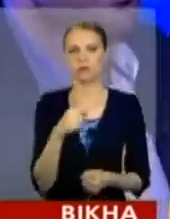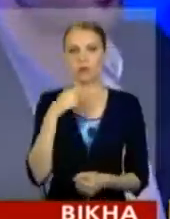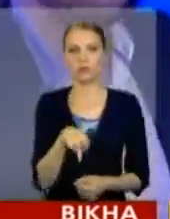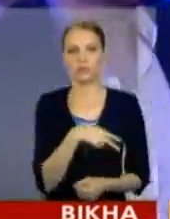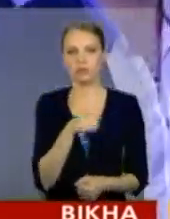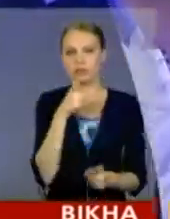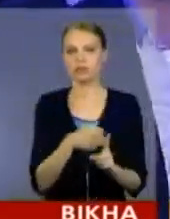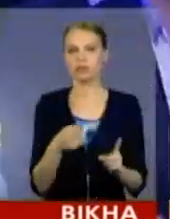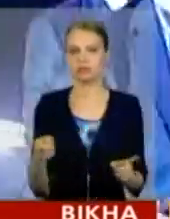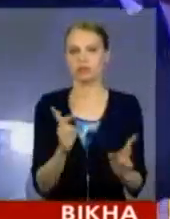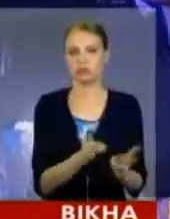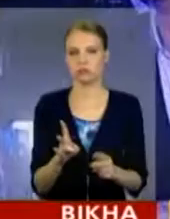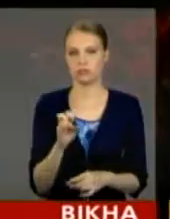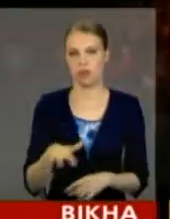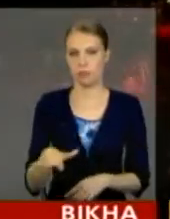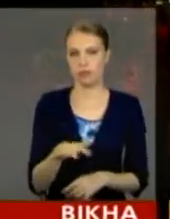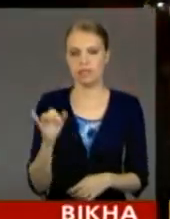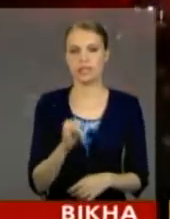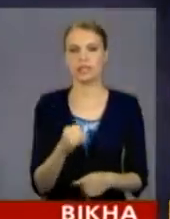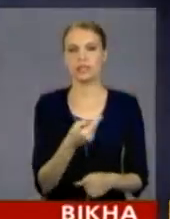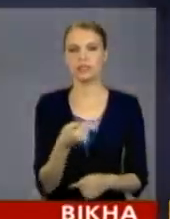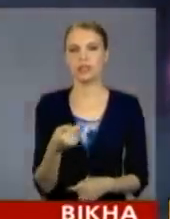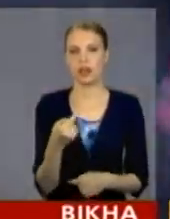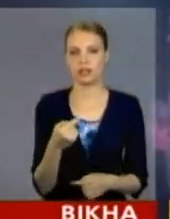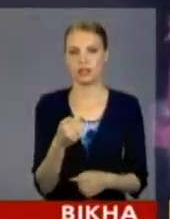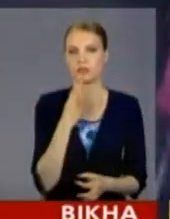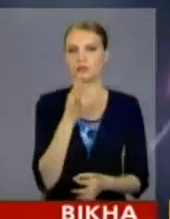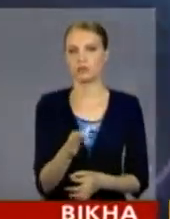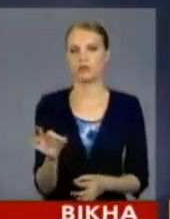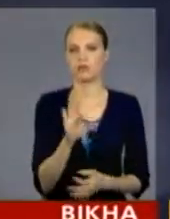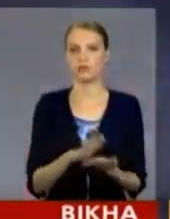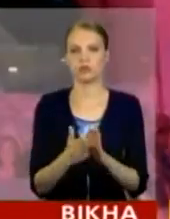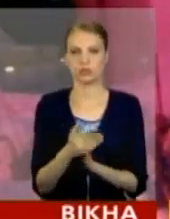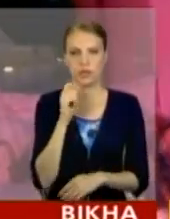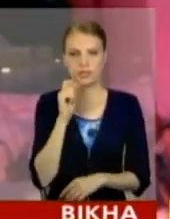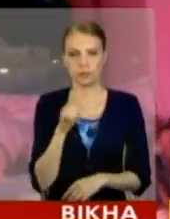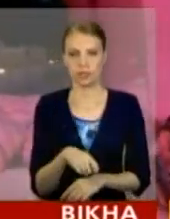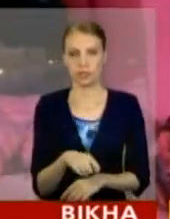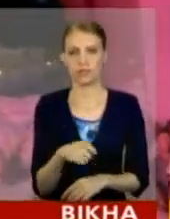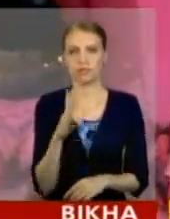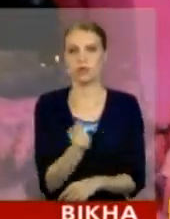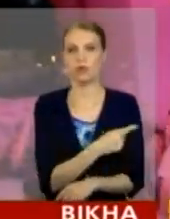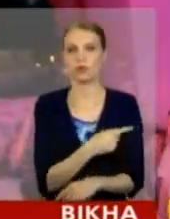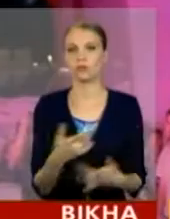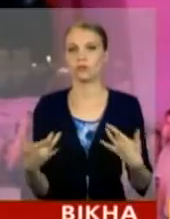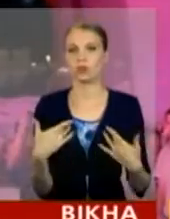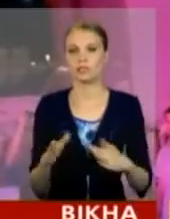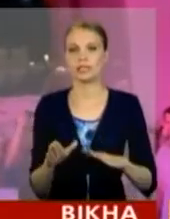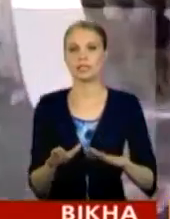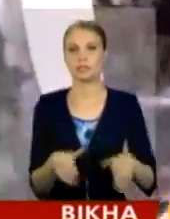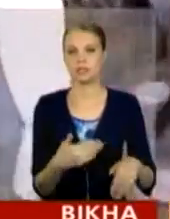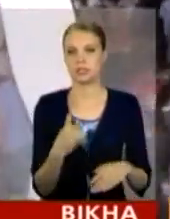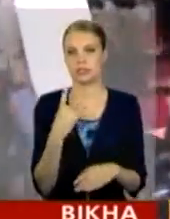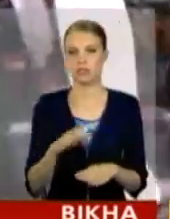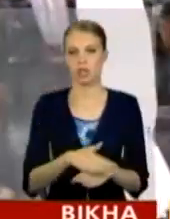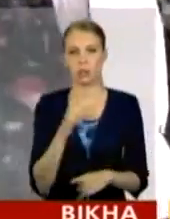за часів кривавих подій на Майдані і негативно висловлювалася про ситуацію в Україні. На одеському концерті після